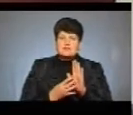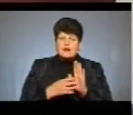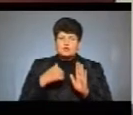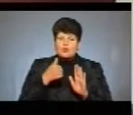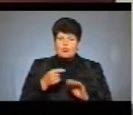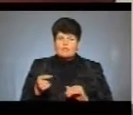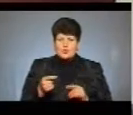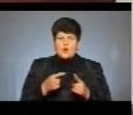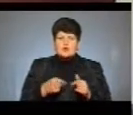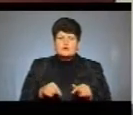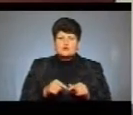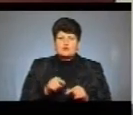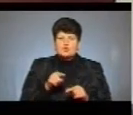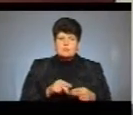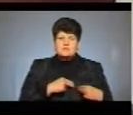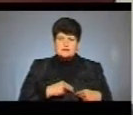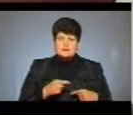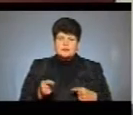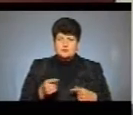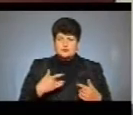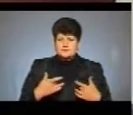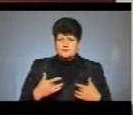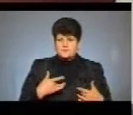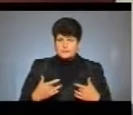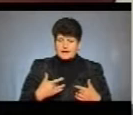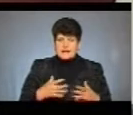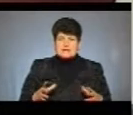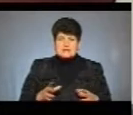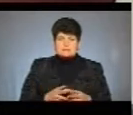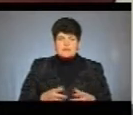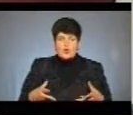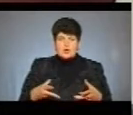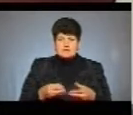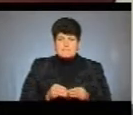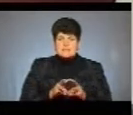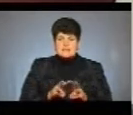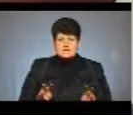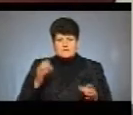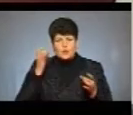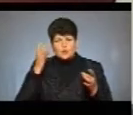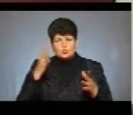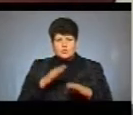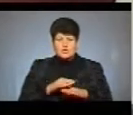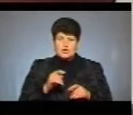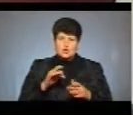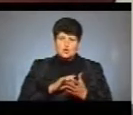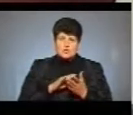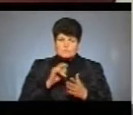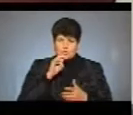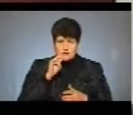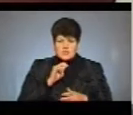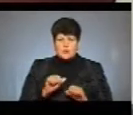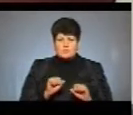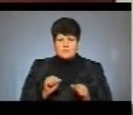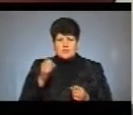Тернополі, організовують його працівники Тернопільського драматичного театру, співорганізатори Міністерства культури і туризму України та управління